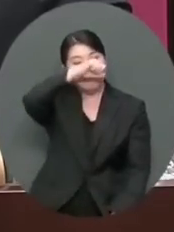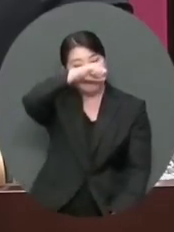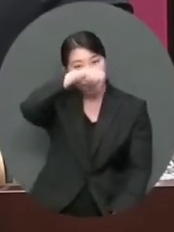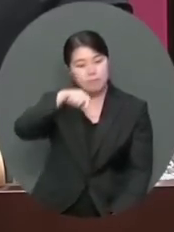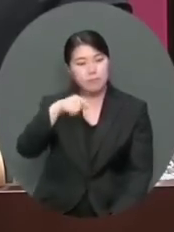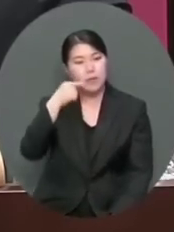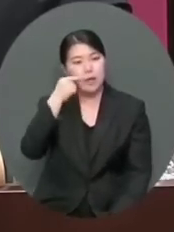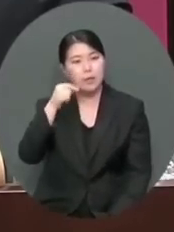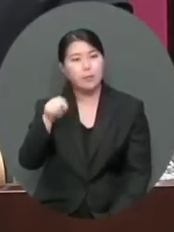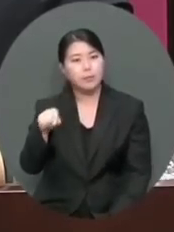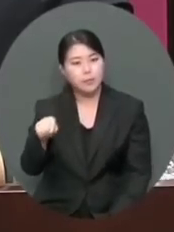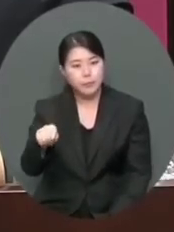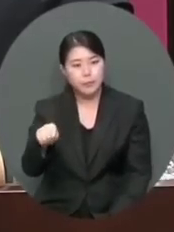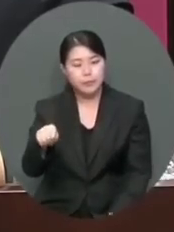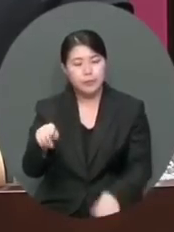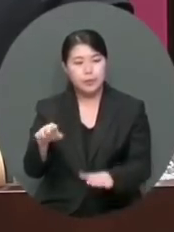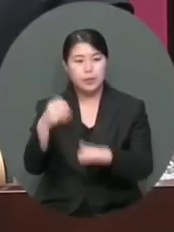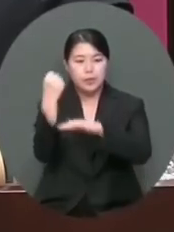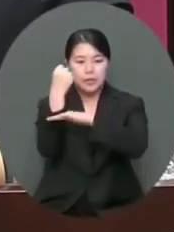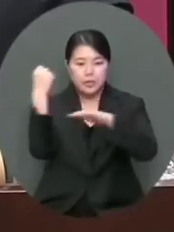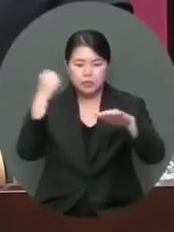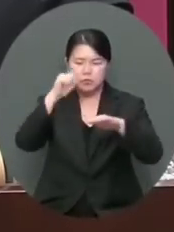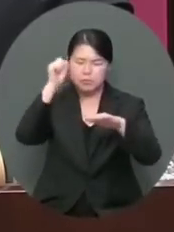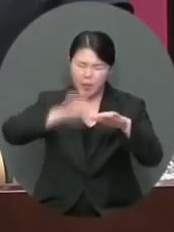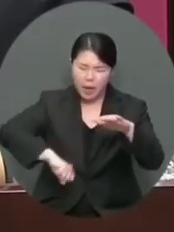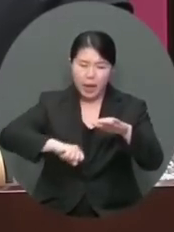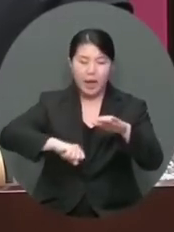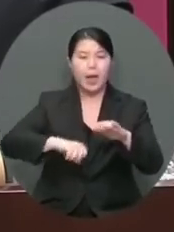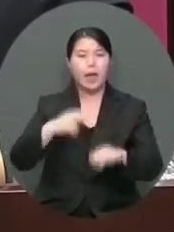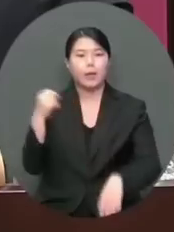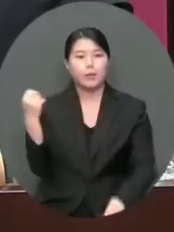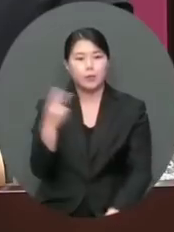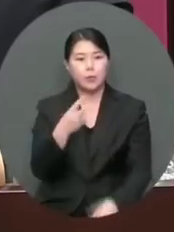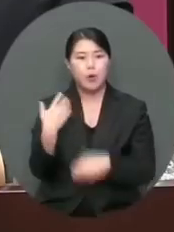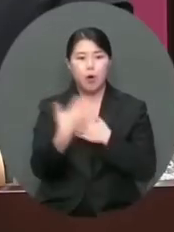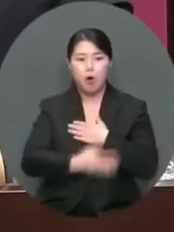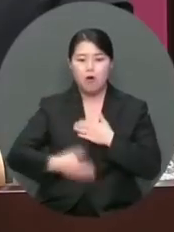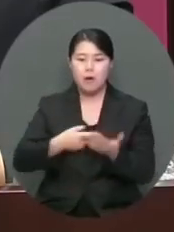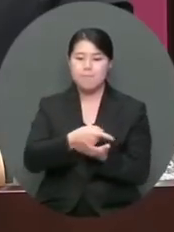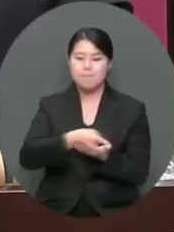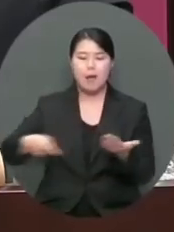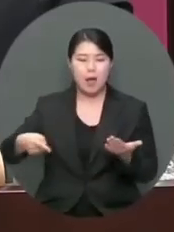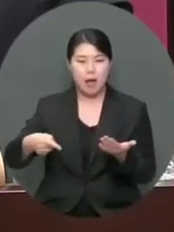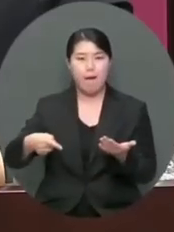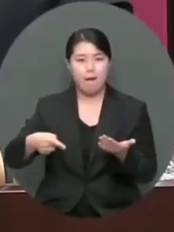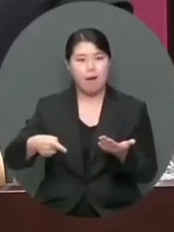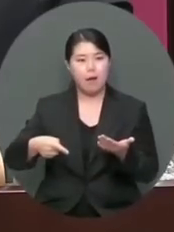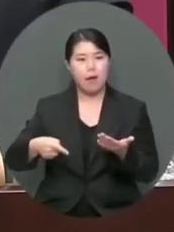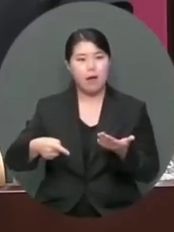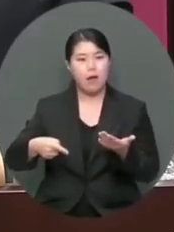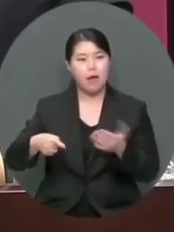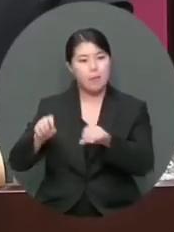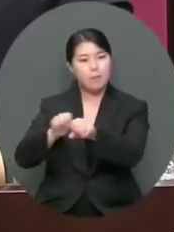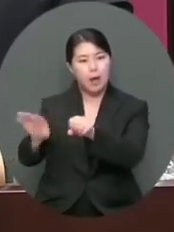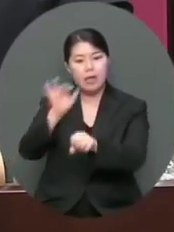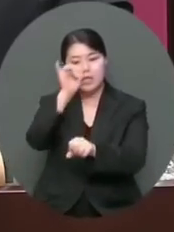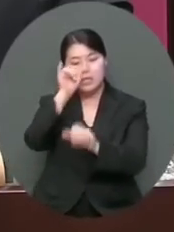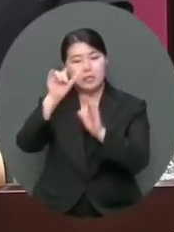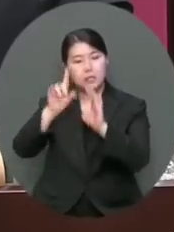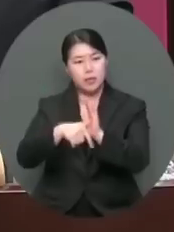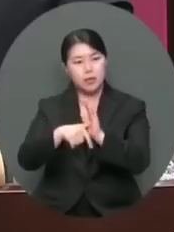일본이 만약에 기준을 지키지 않거나 우리 건강에 해를 끼치는 그러한 방류를